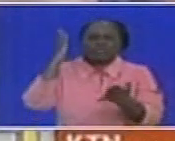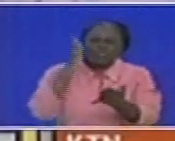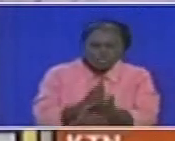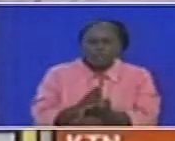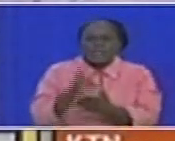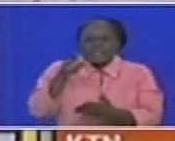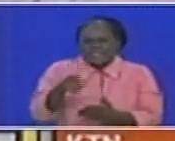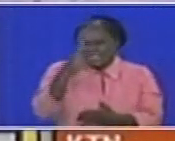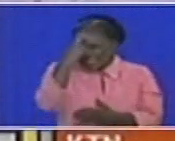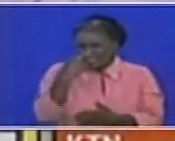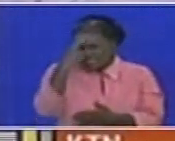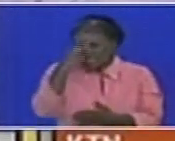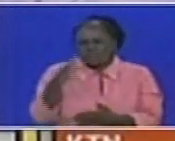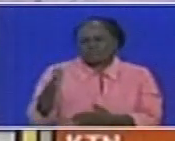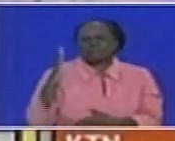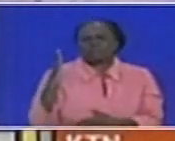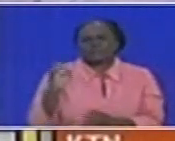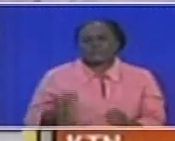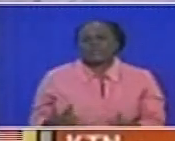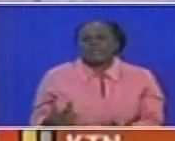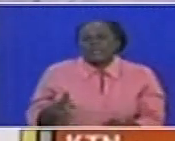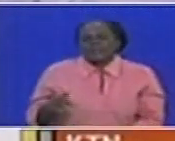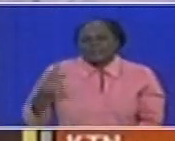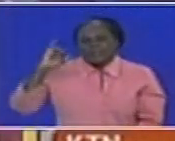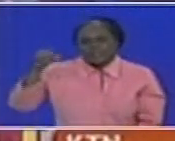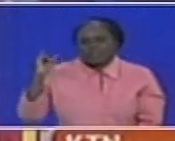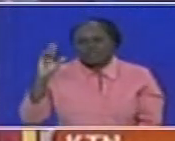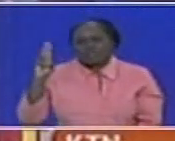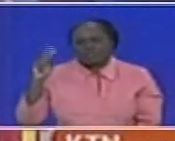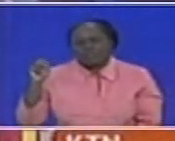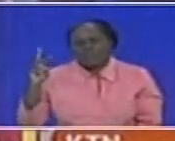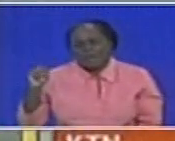kali na kudumisha usalama. John Juma, KTN, Mombasa.